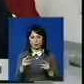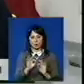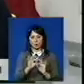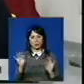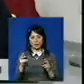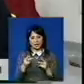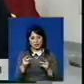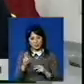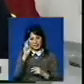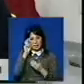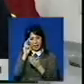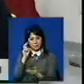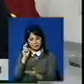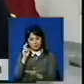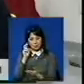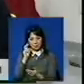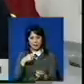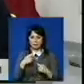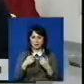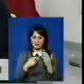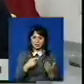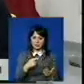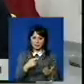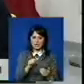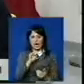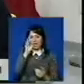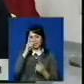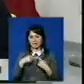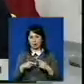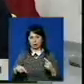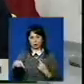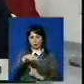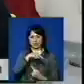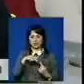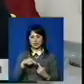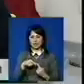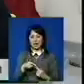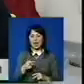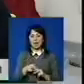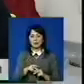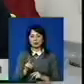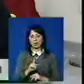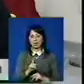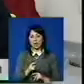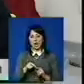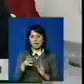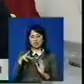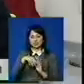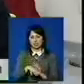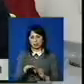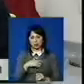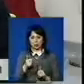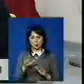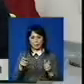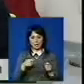უნიკალური პარტნიორობა სახელმწიფო სექტორს, ბიზნეს სექტორსა და არასამთავრობოებს შორის. იმიტომ რომ ამაში ჩართული იყო